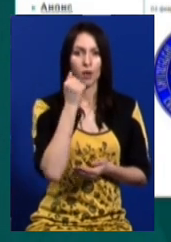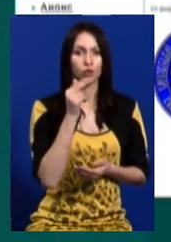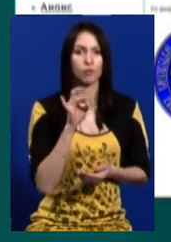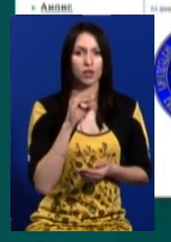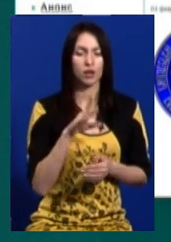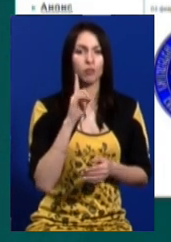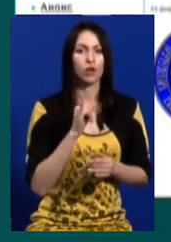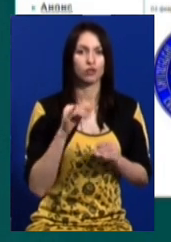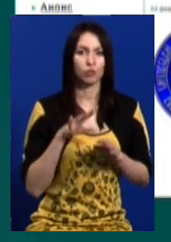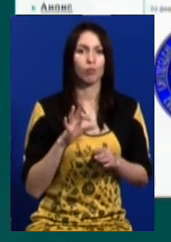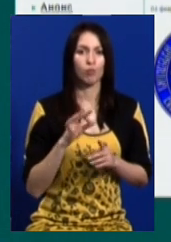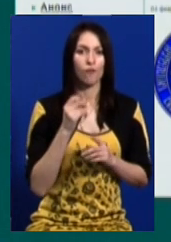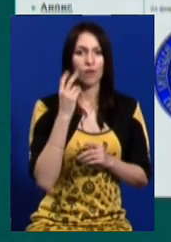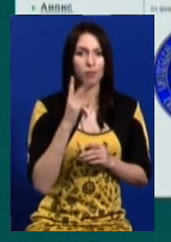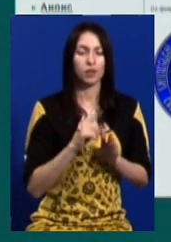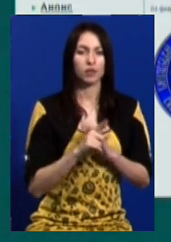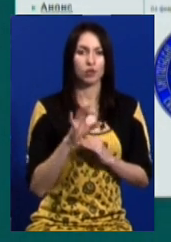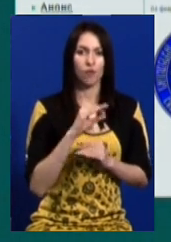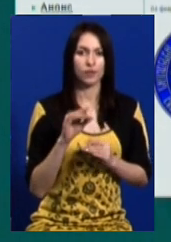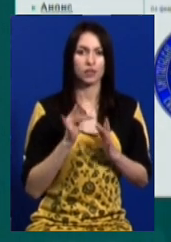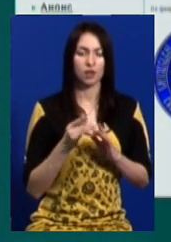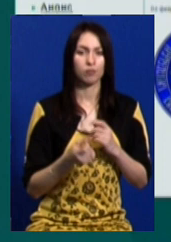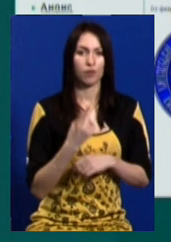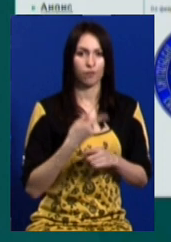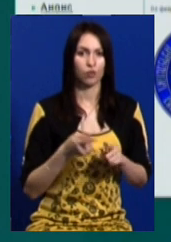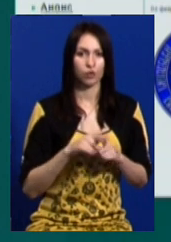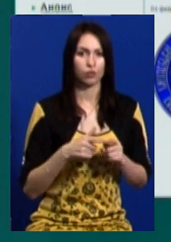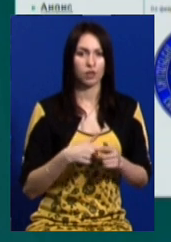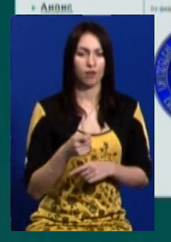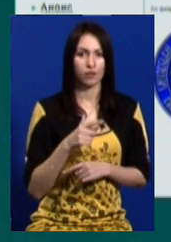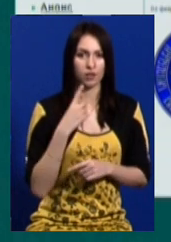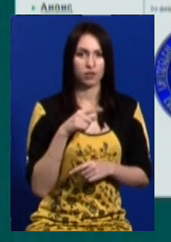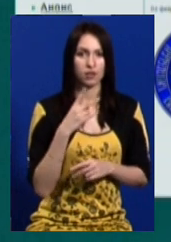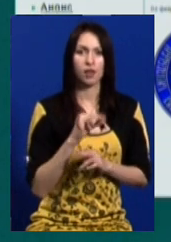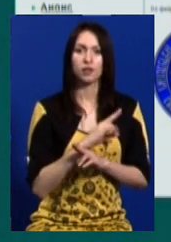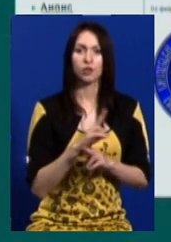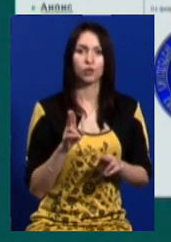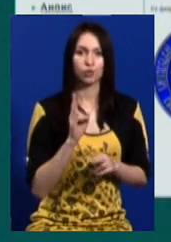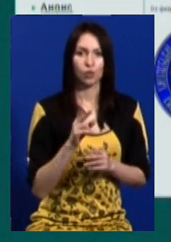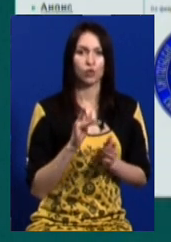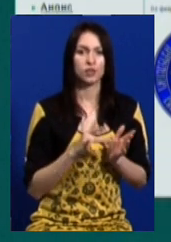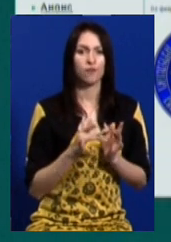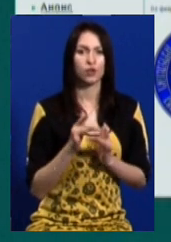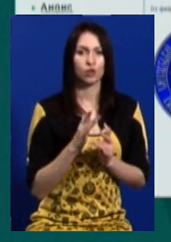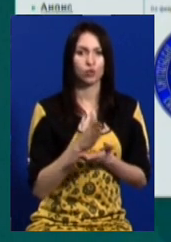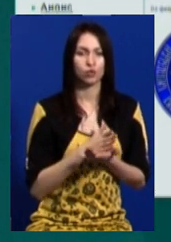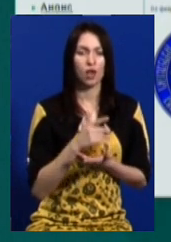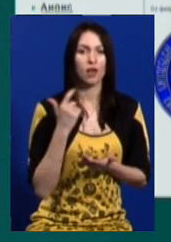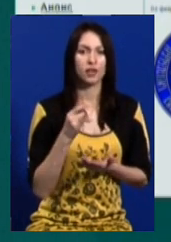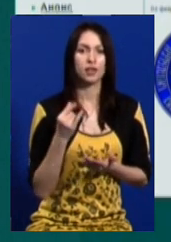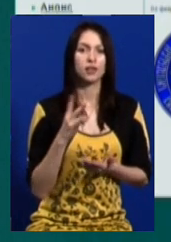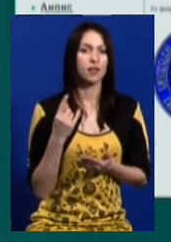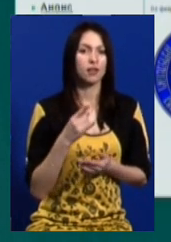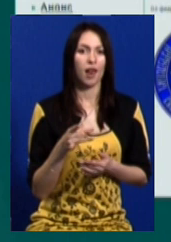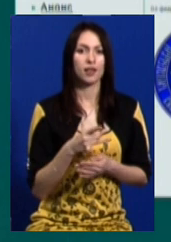По обіді на їх офіційному сайті з'явилась ось така заява. Жодний канонічний священнослужитель Харківської єпархії та жодна релігійна